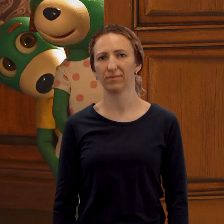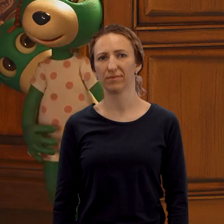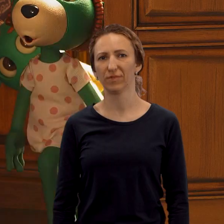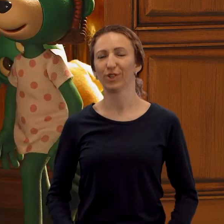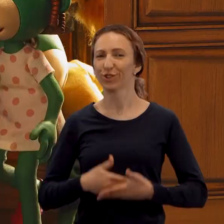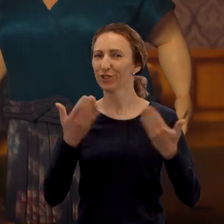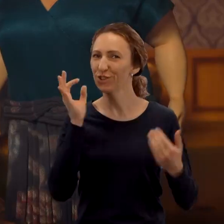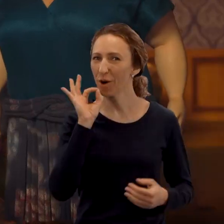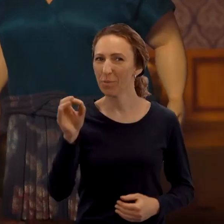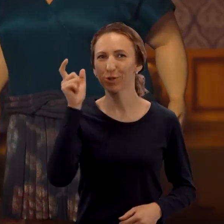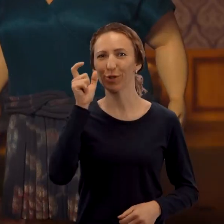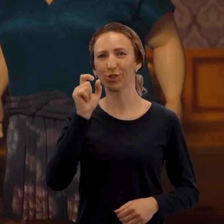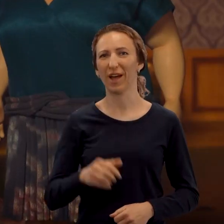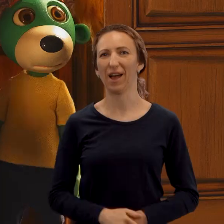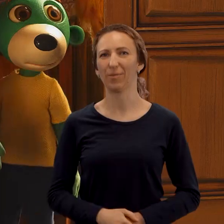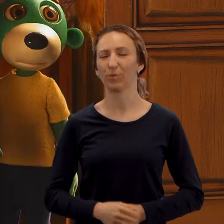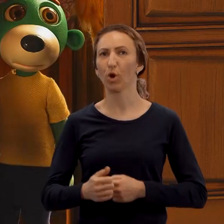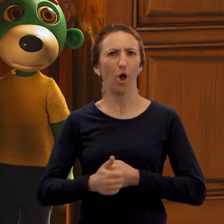Dzień dobry ciociu